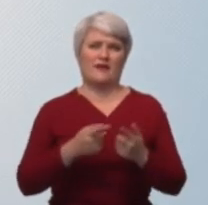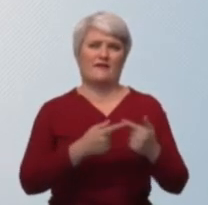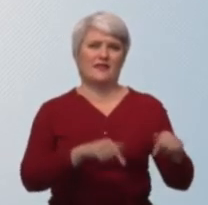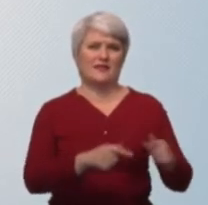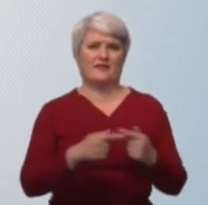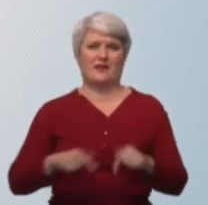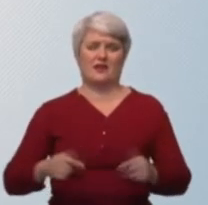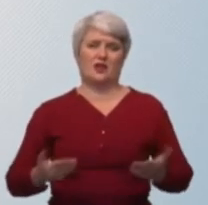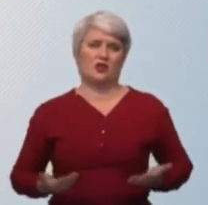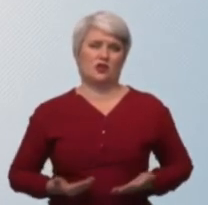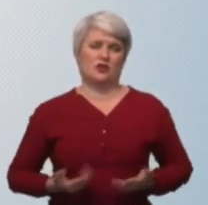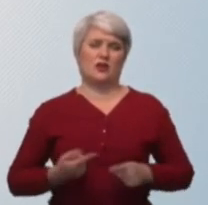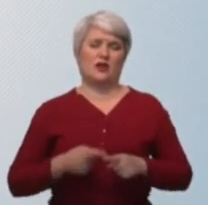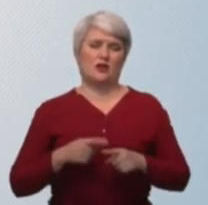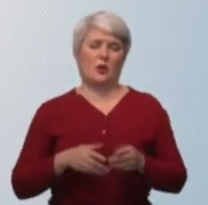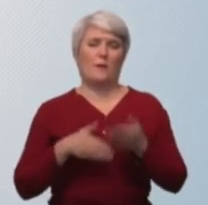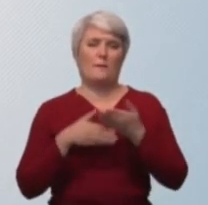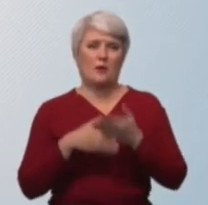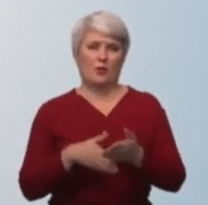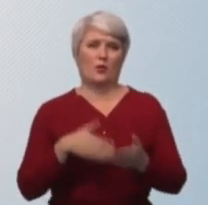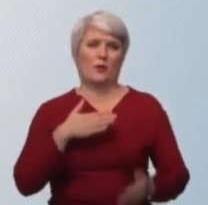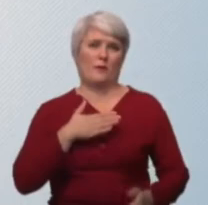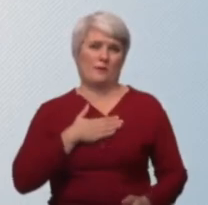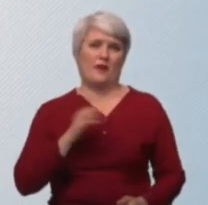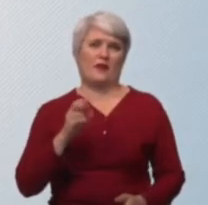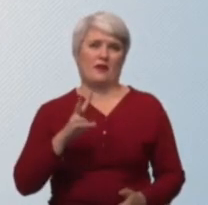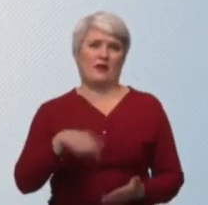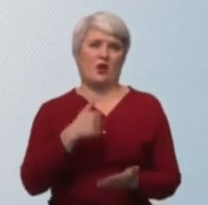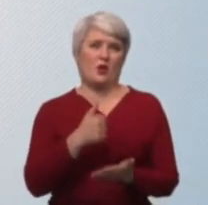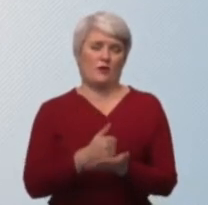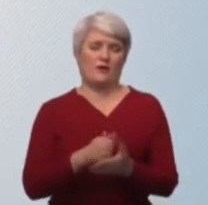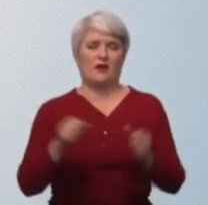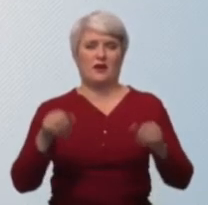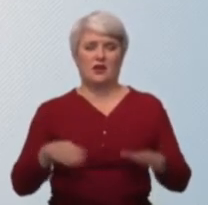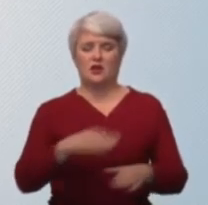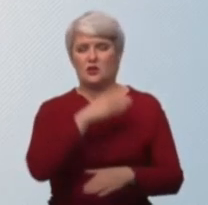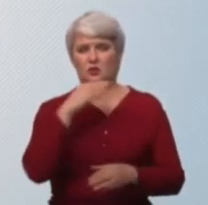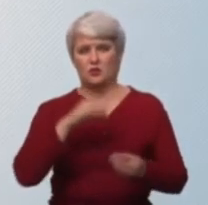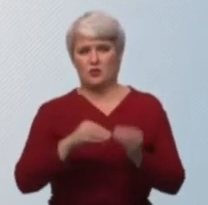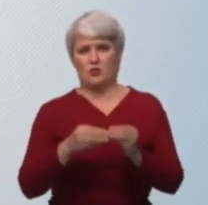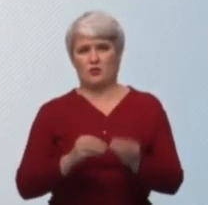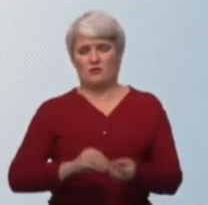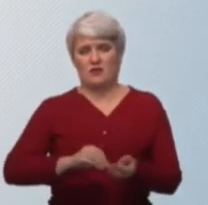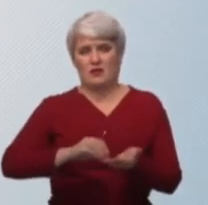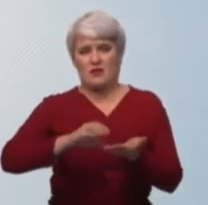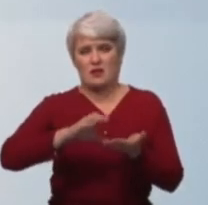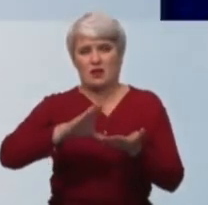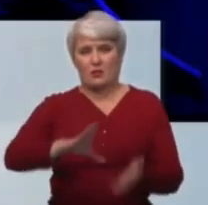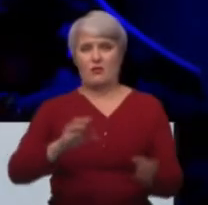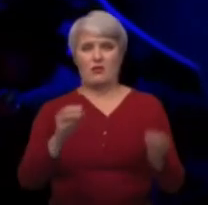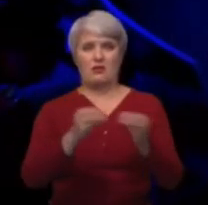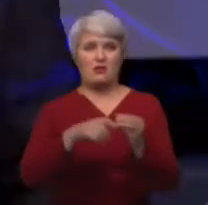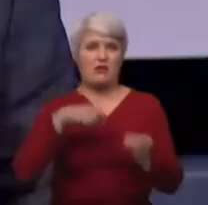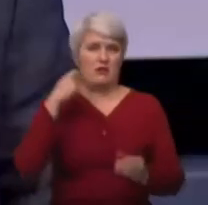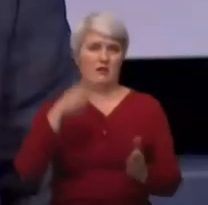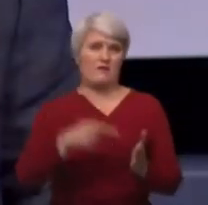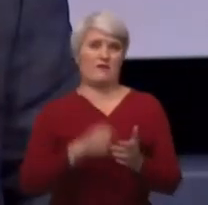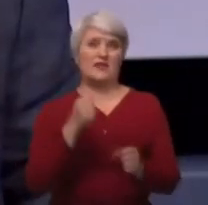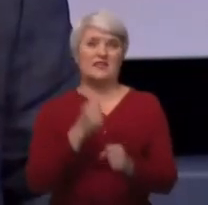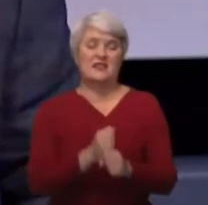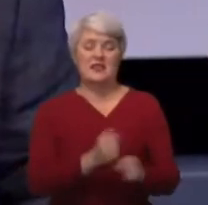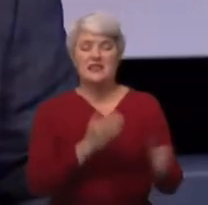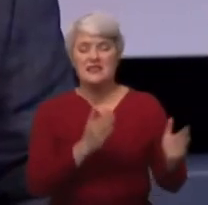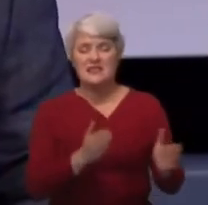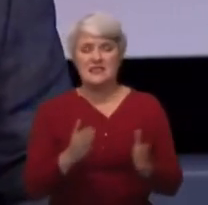жизни, которые помогут мне, как городскому голове, решить кучу проблем, которые накопились десятилетиями в городе Николаеве. Сделать это